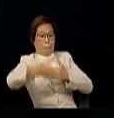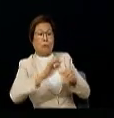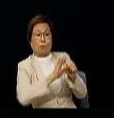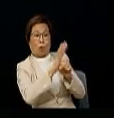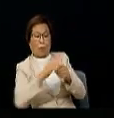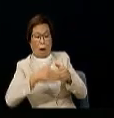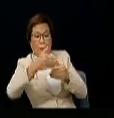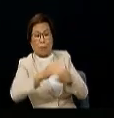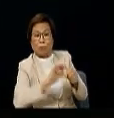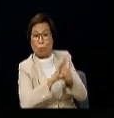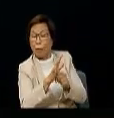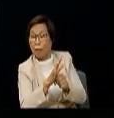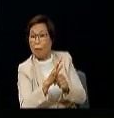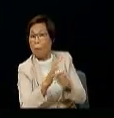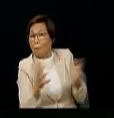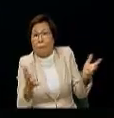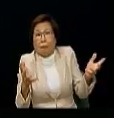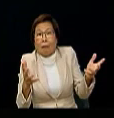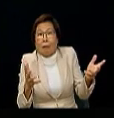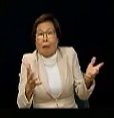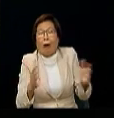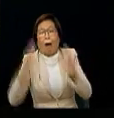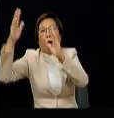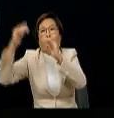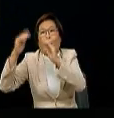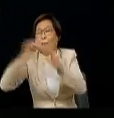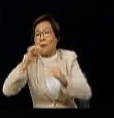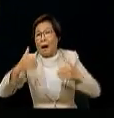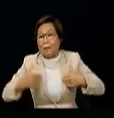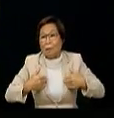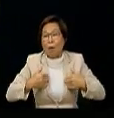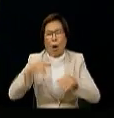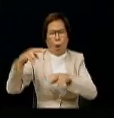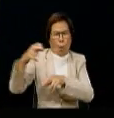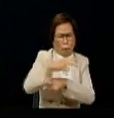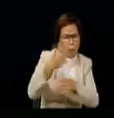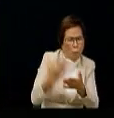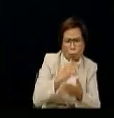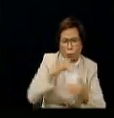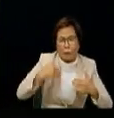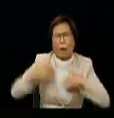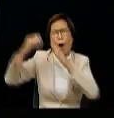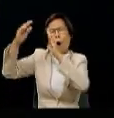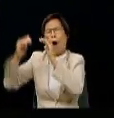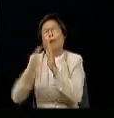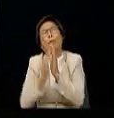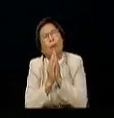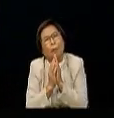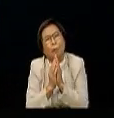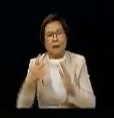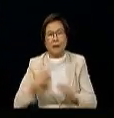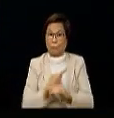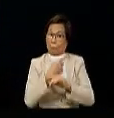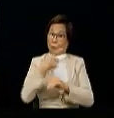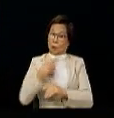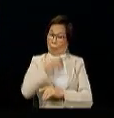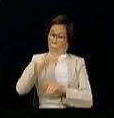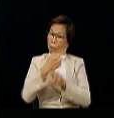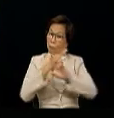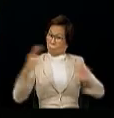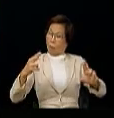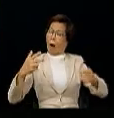komik 19.mei wallahualam mudah-mudahan tad'ullah Direction bagus tapi kita kami bersedia dan